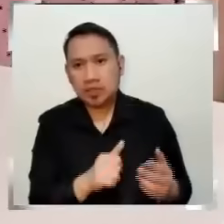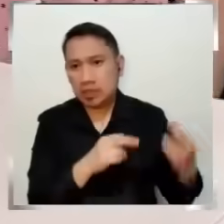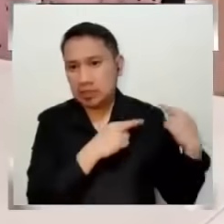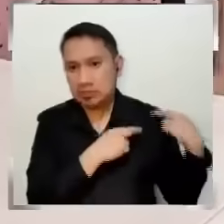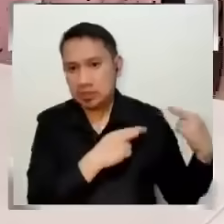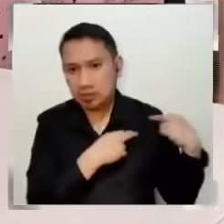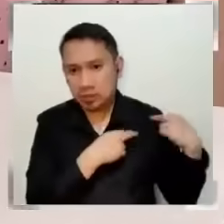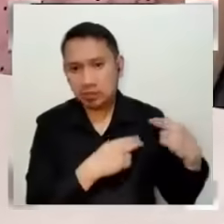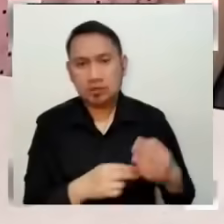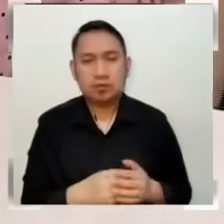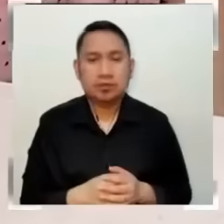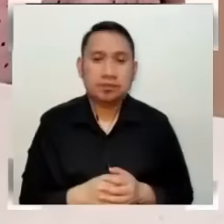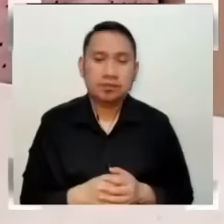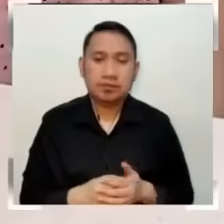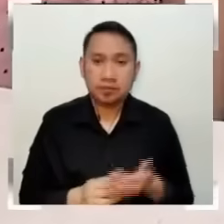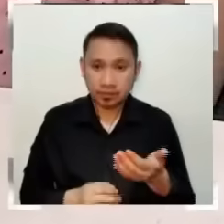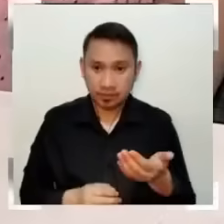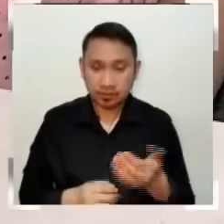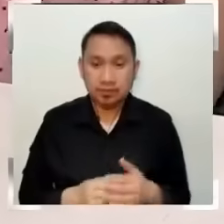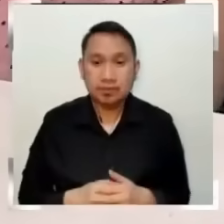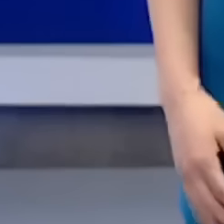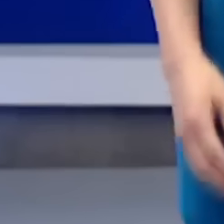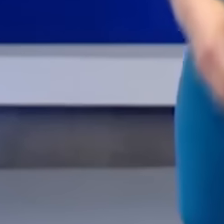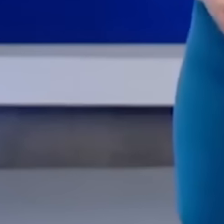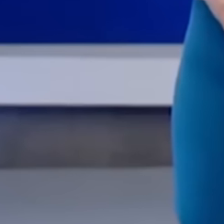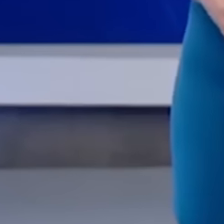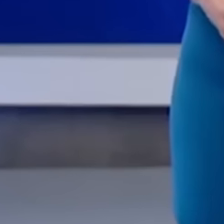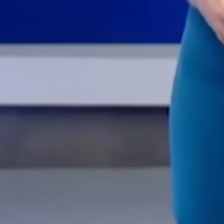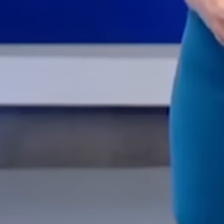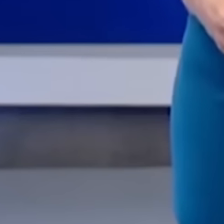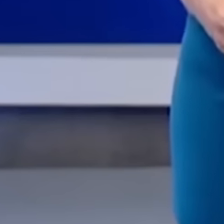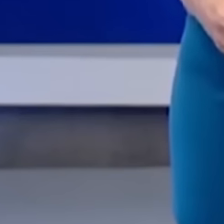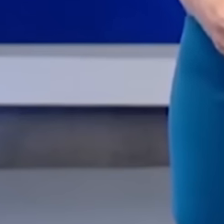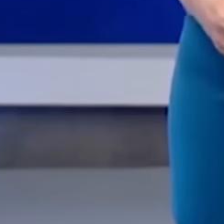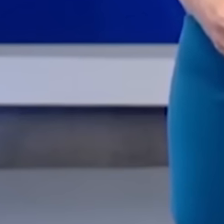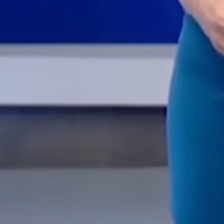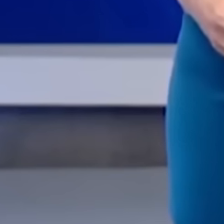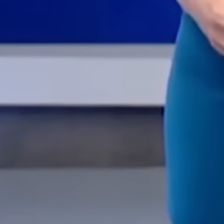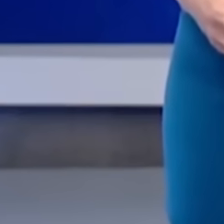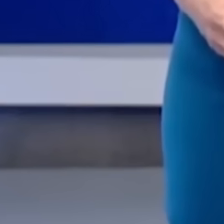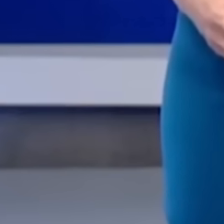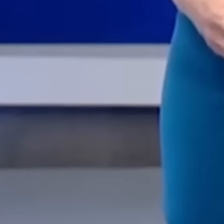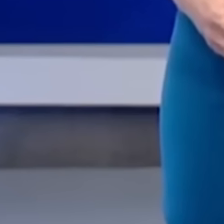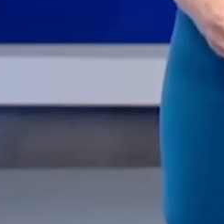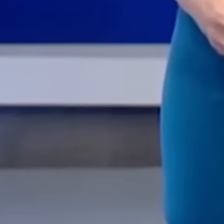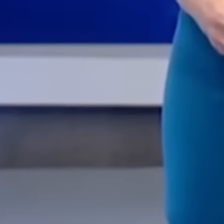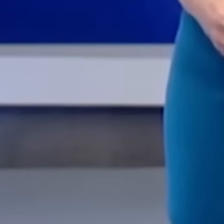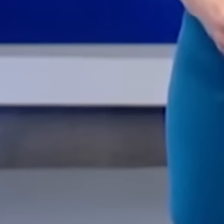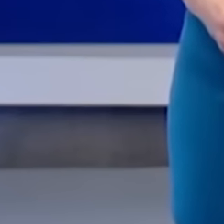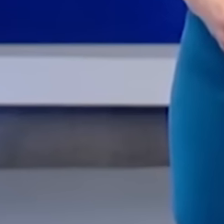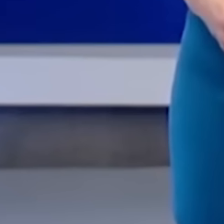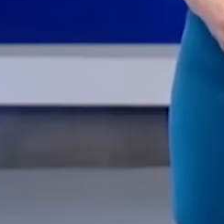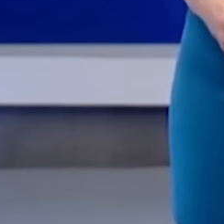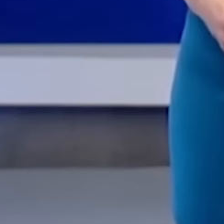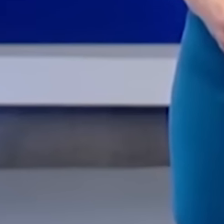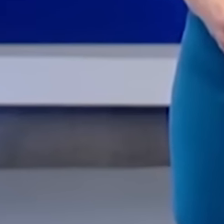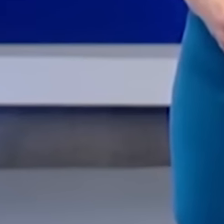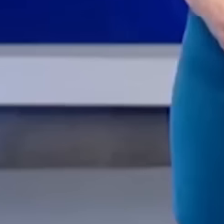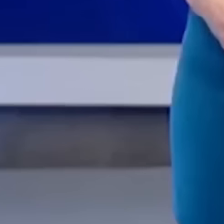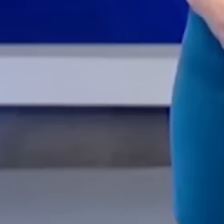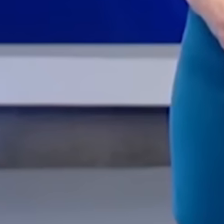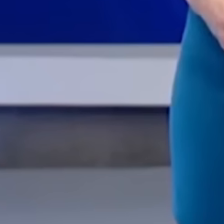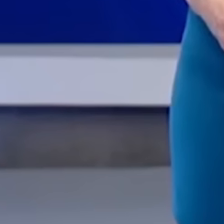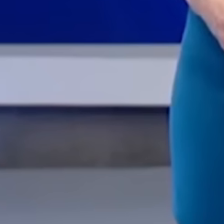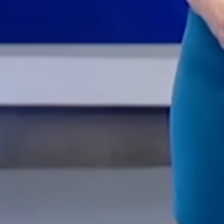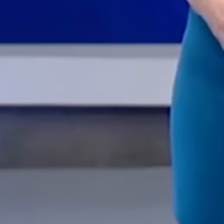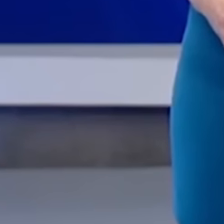ako si Darlene Kai, ang inyong saksi. Mga kapuso, sama-sama tayong maging saksi. Mag-subscribe sa GMA Integrated